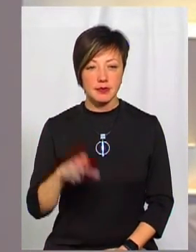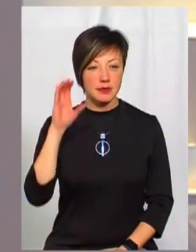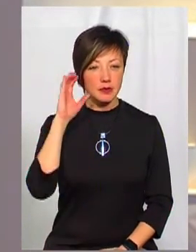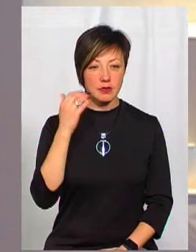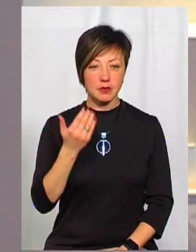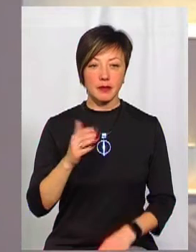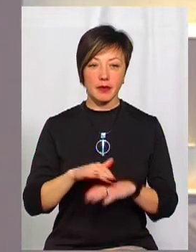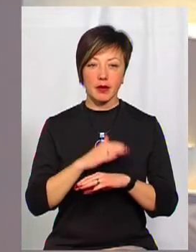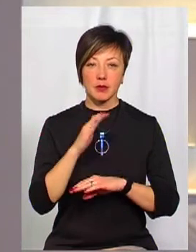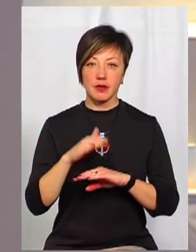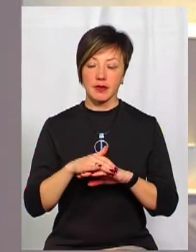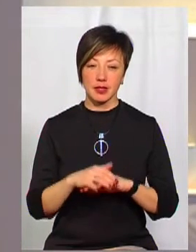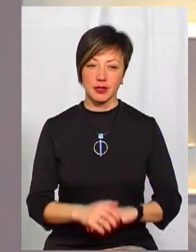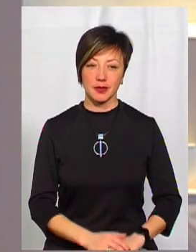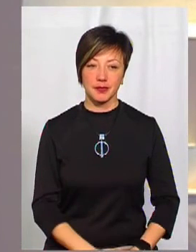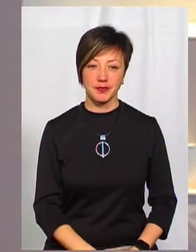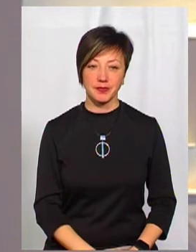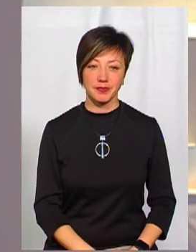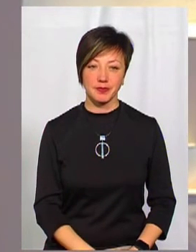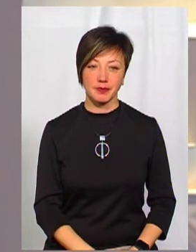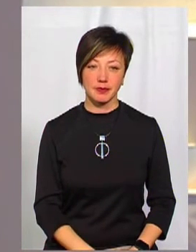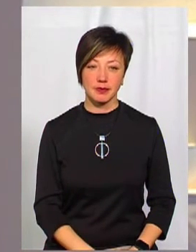Слухаємо вас, добрий вечір.